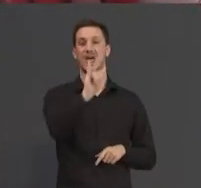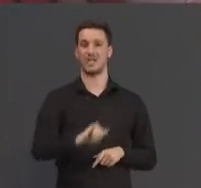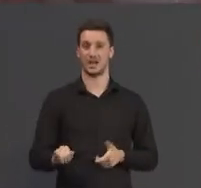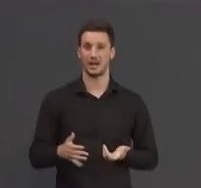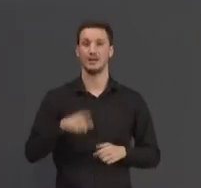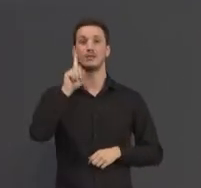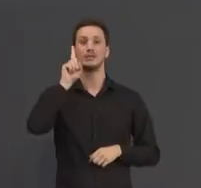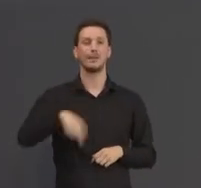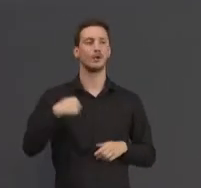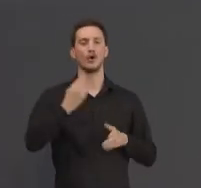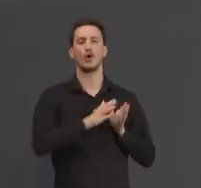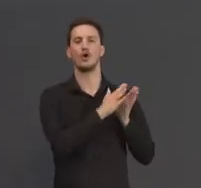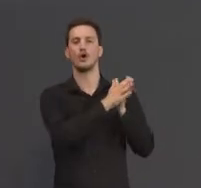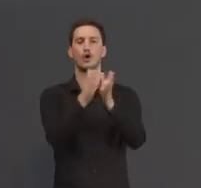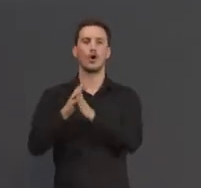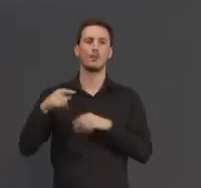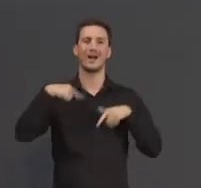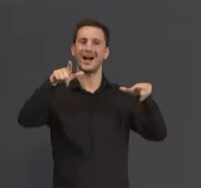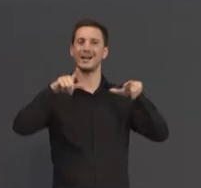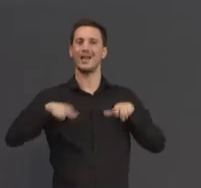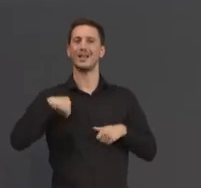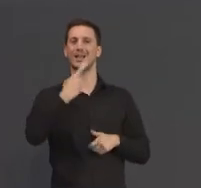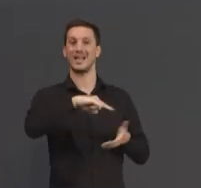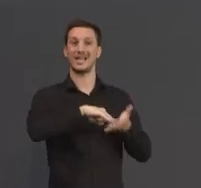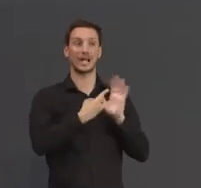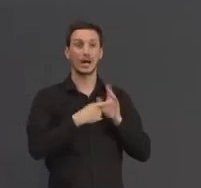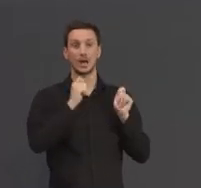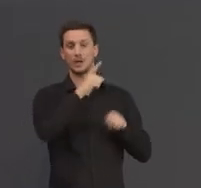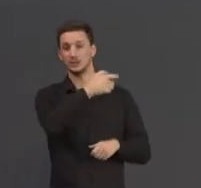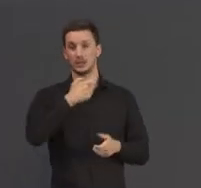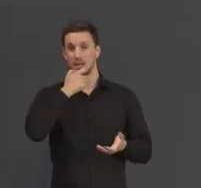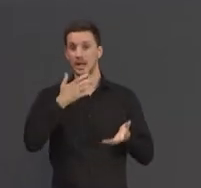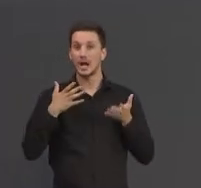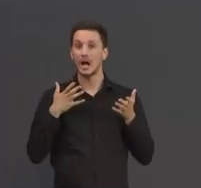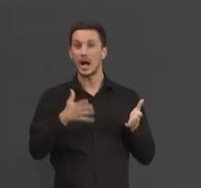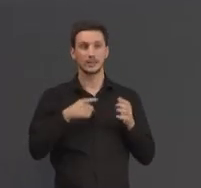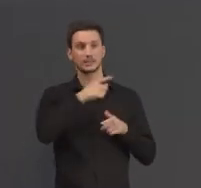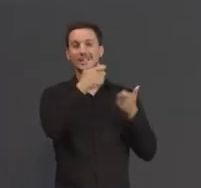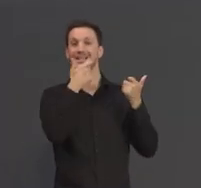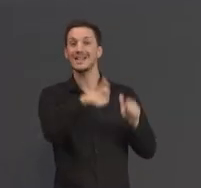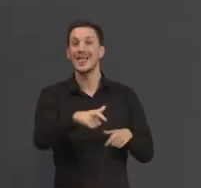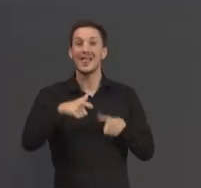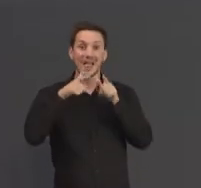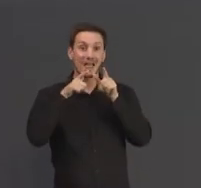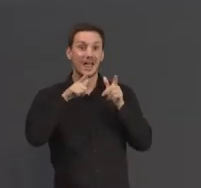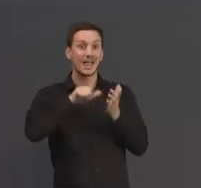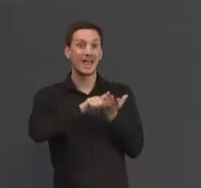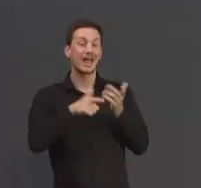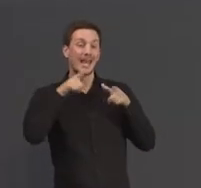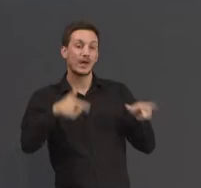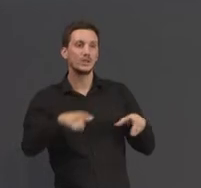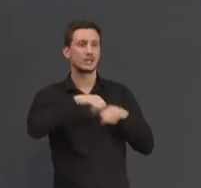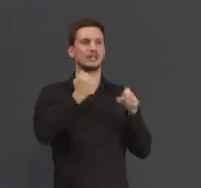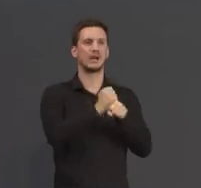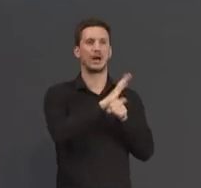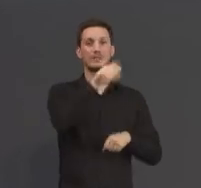també tinc companys que havien fet un grau en enginyeria i els hi va agradar tant l'element lingüístic que han acabat a Google o